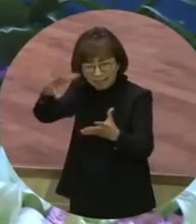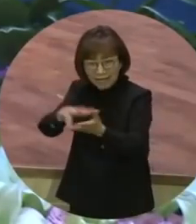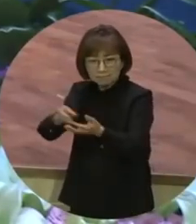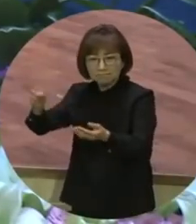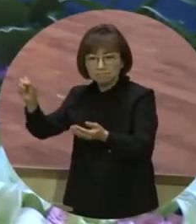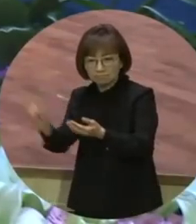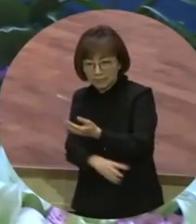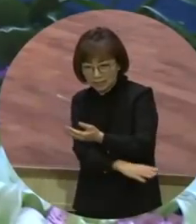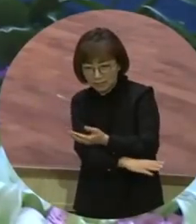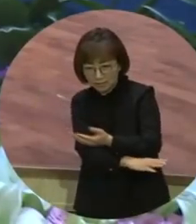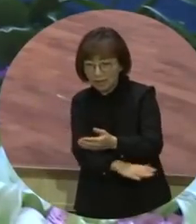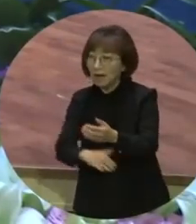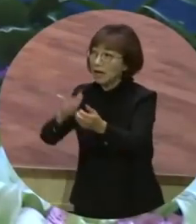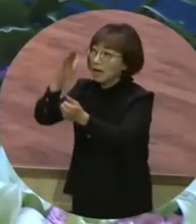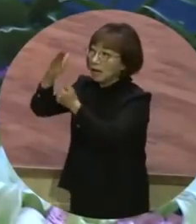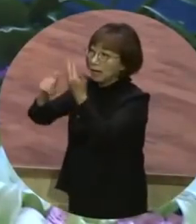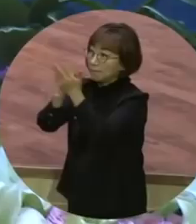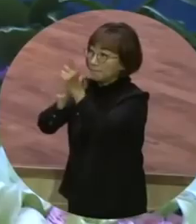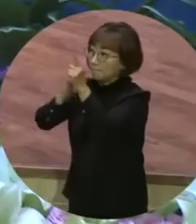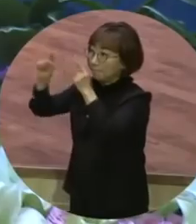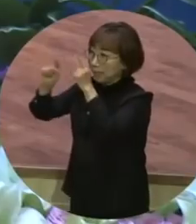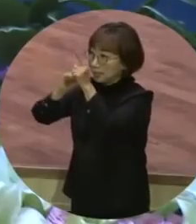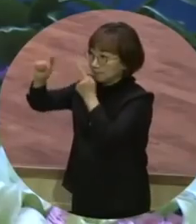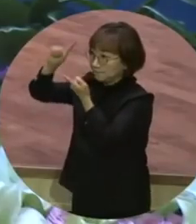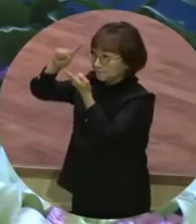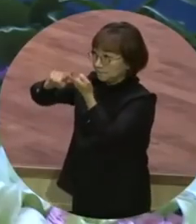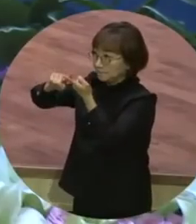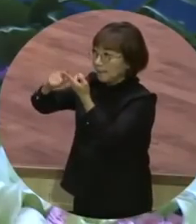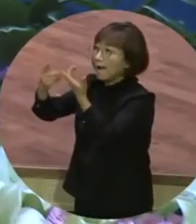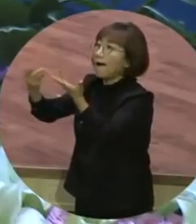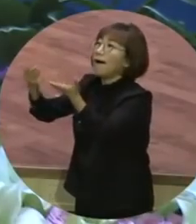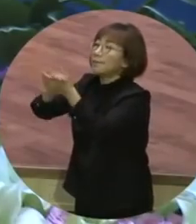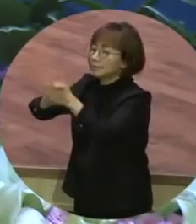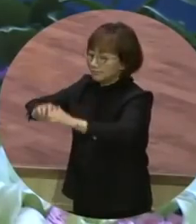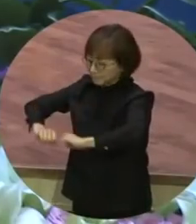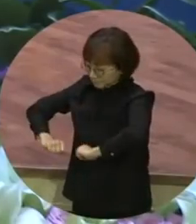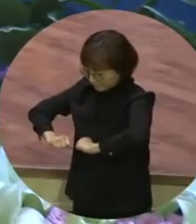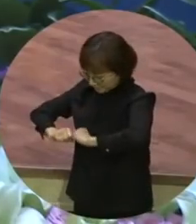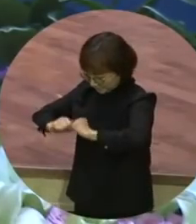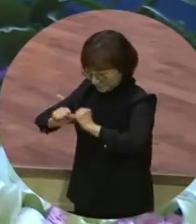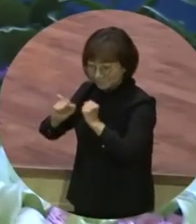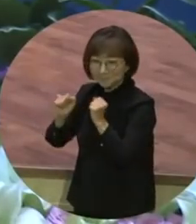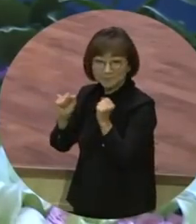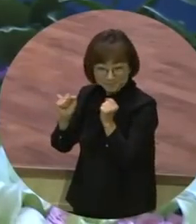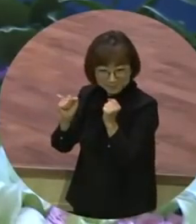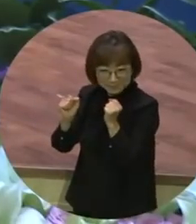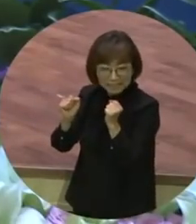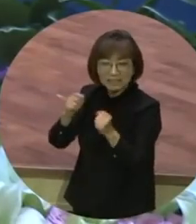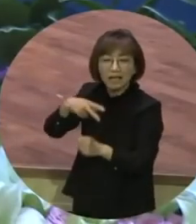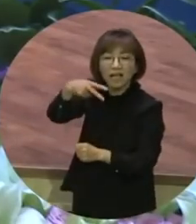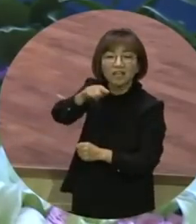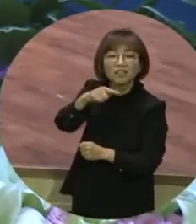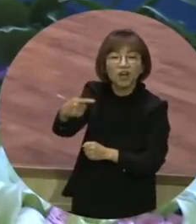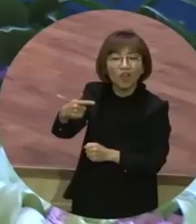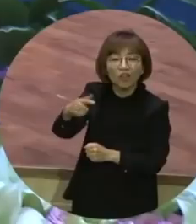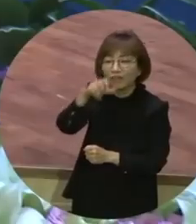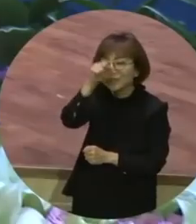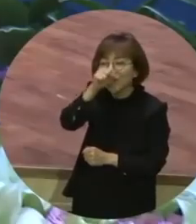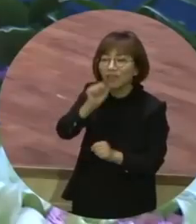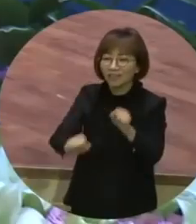내려놓고 하나님의 말씀 앞에 아멘 하고 화답하는 삶을 사는